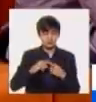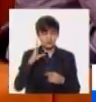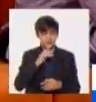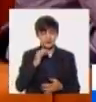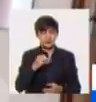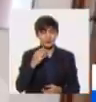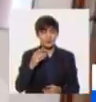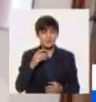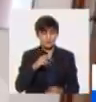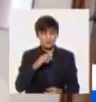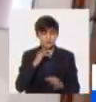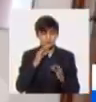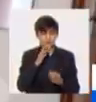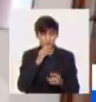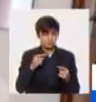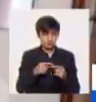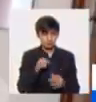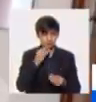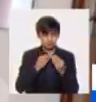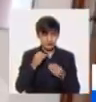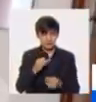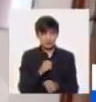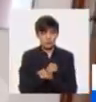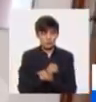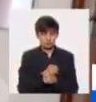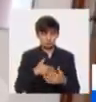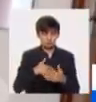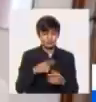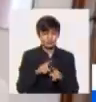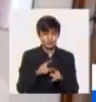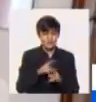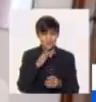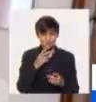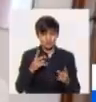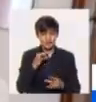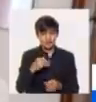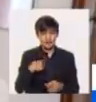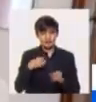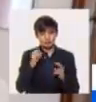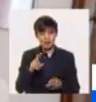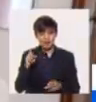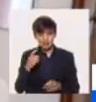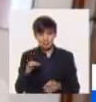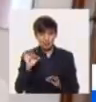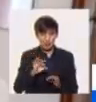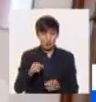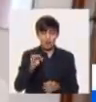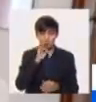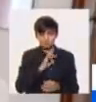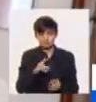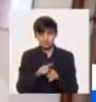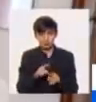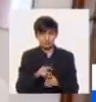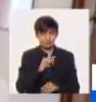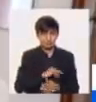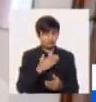тамақтанып және дем алып үлгеру. Біз өзіміз арнайы ешқандай химиялық препараттармен аурудың алдын алу профилактикалық